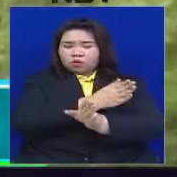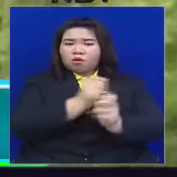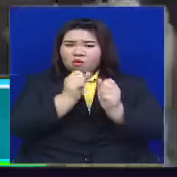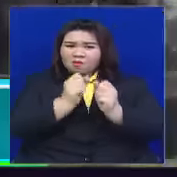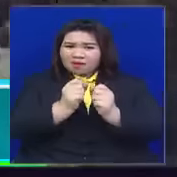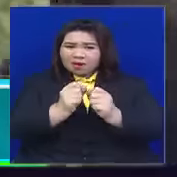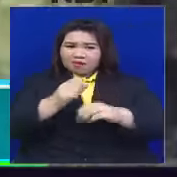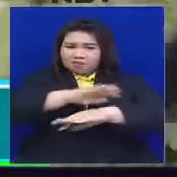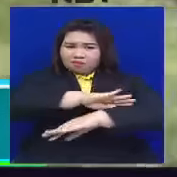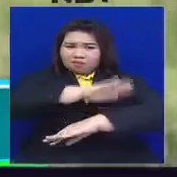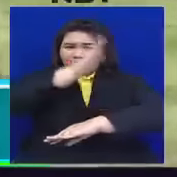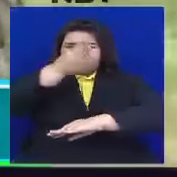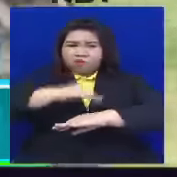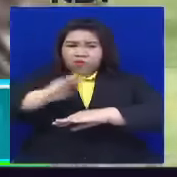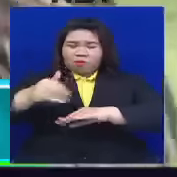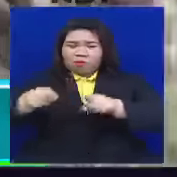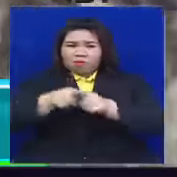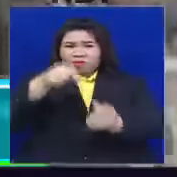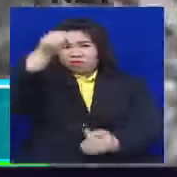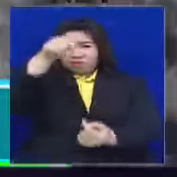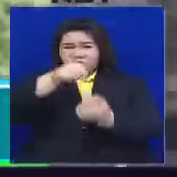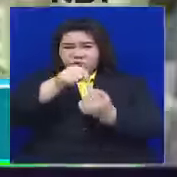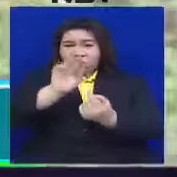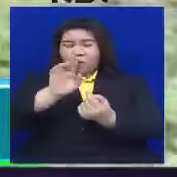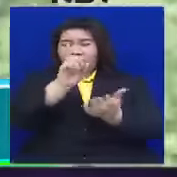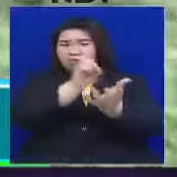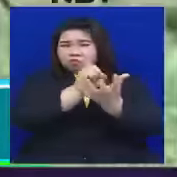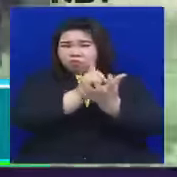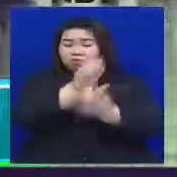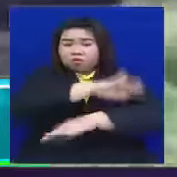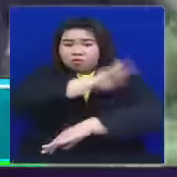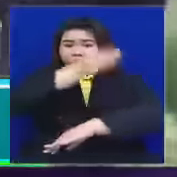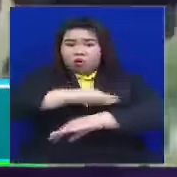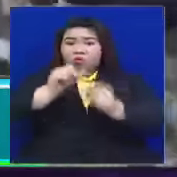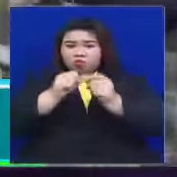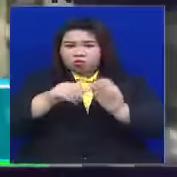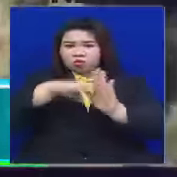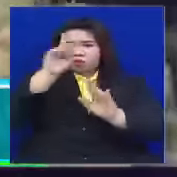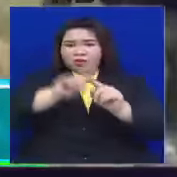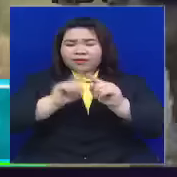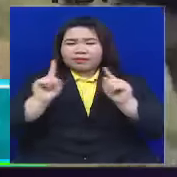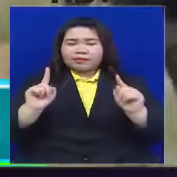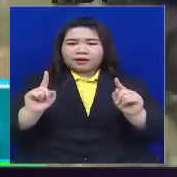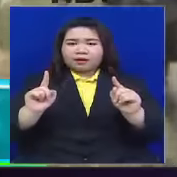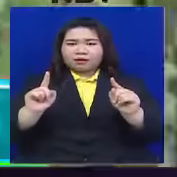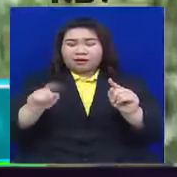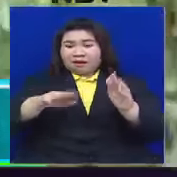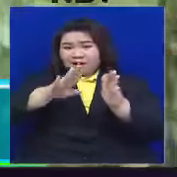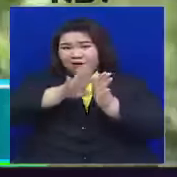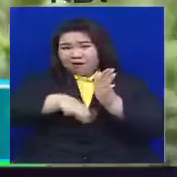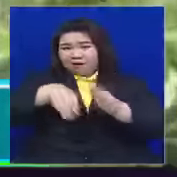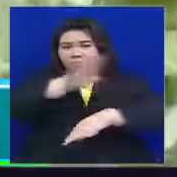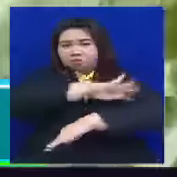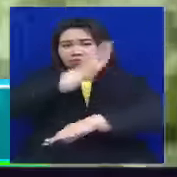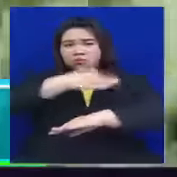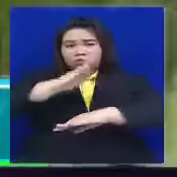ขึ้นไปที่สถานีเรดาร์ของกองทัพอากาศด้านบนเขานะครับแต่ว่าท้ายที่สุดทางข้างล่างนะครับซึ่